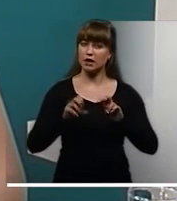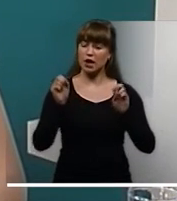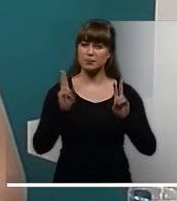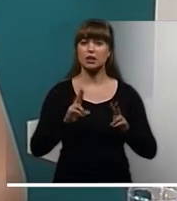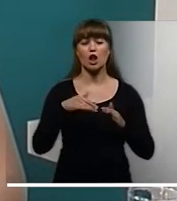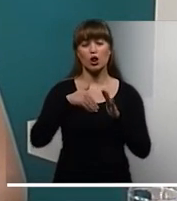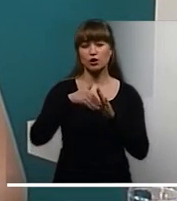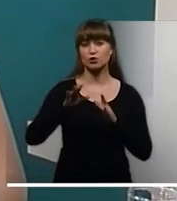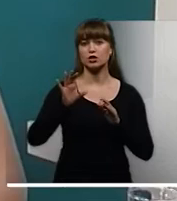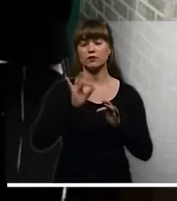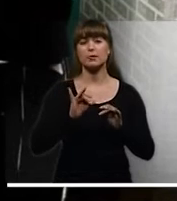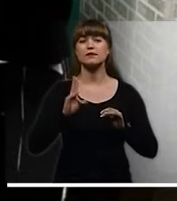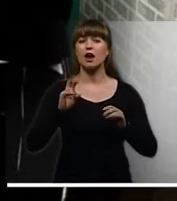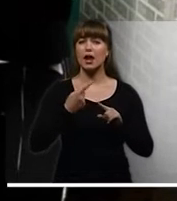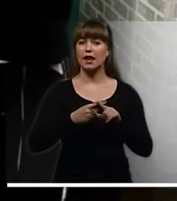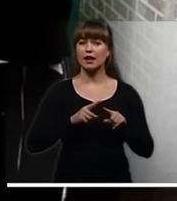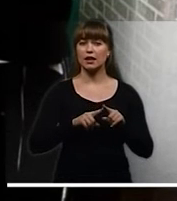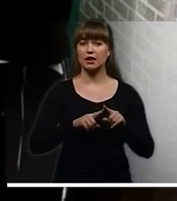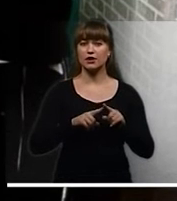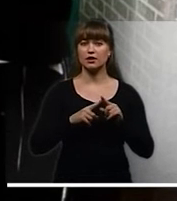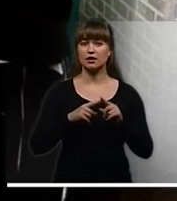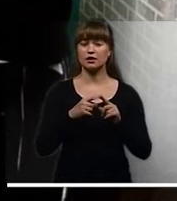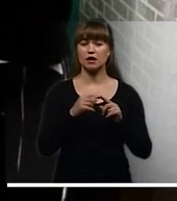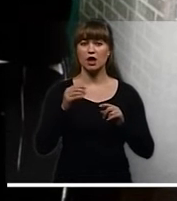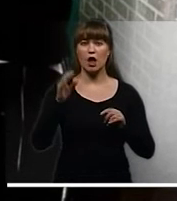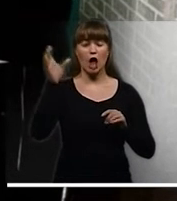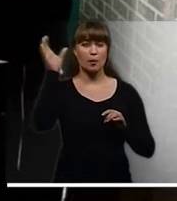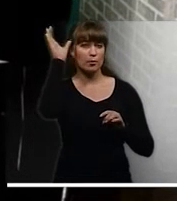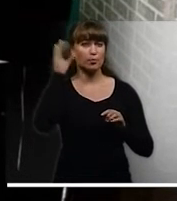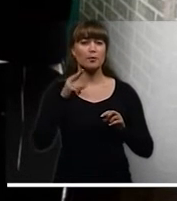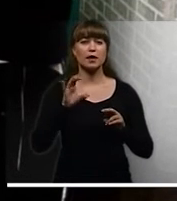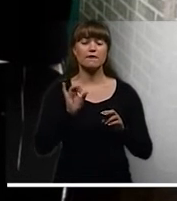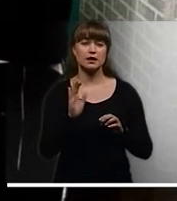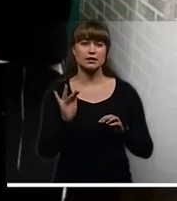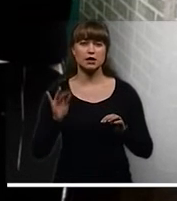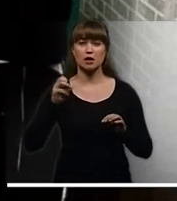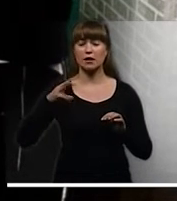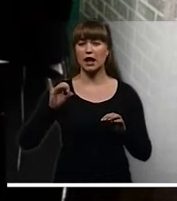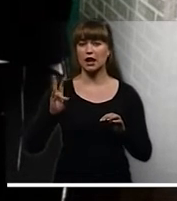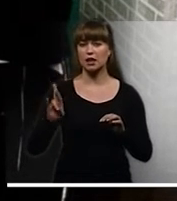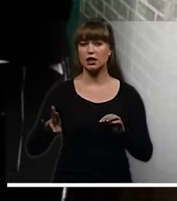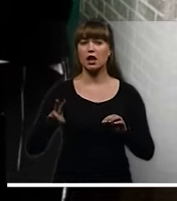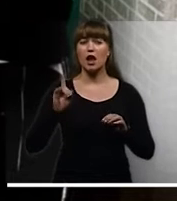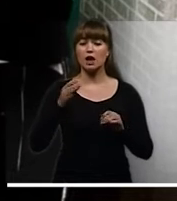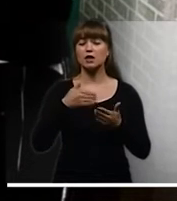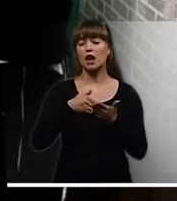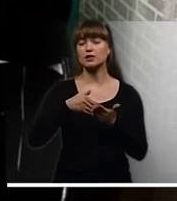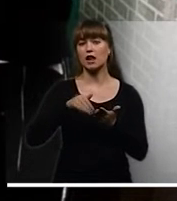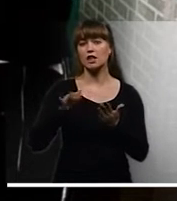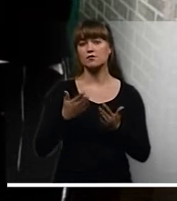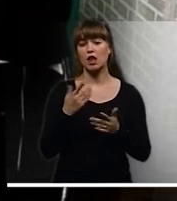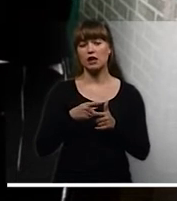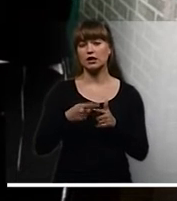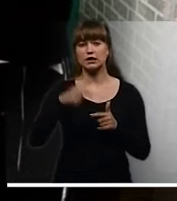самая лучшая информативность. Это советует профессор Бадалян Левон Агановичевич. А они отказывают. Либо они